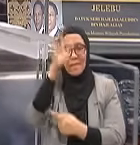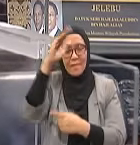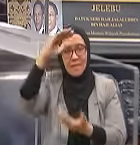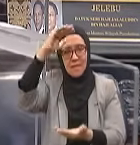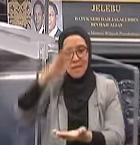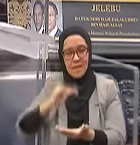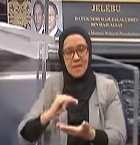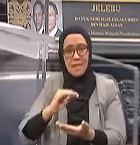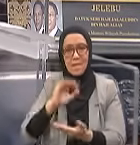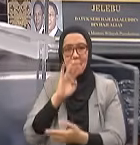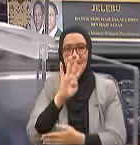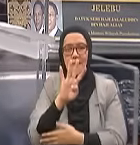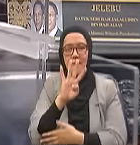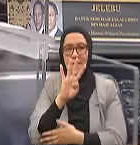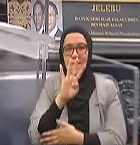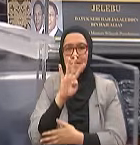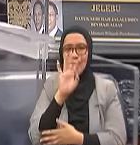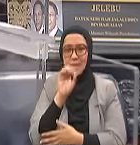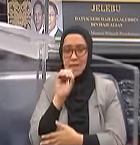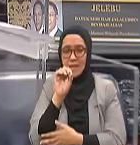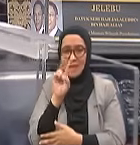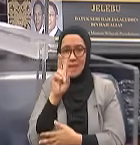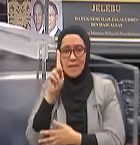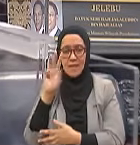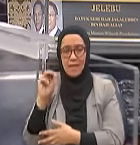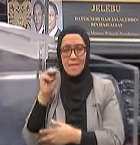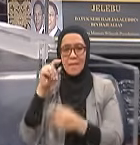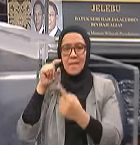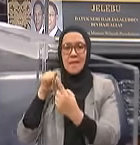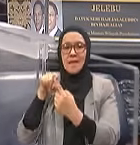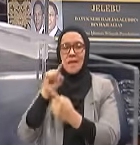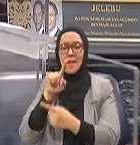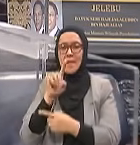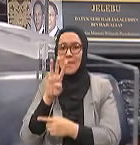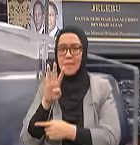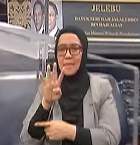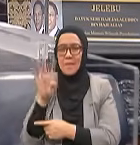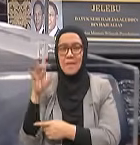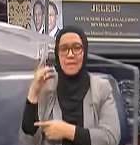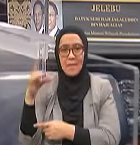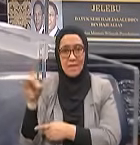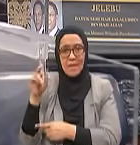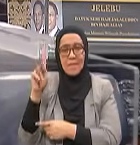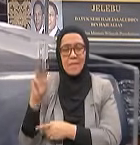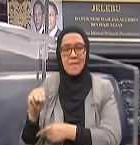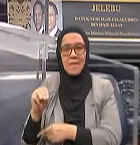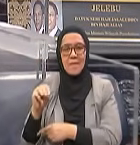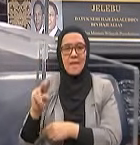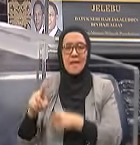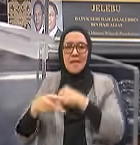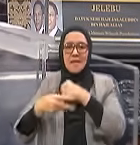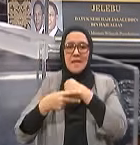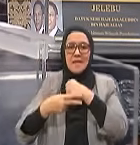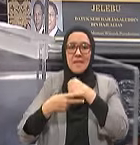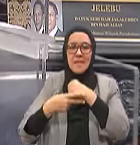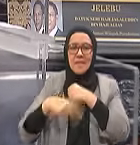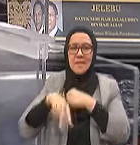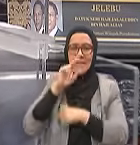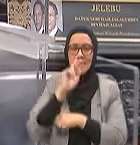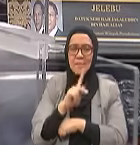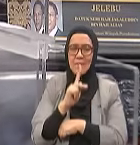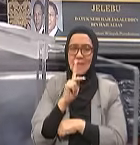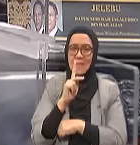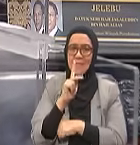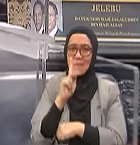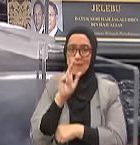452 km ke 418 KM dan merupakan penjimatan sebanyak 34 KM